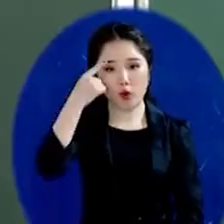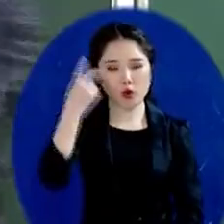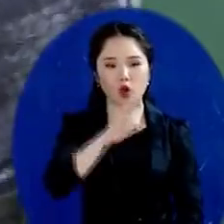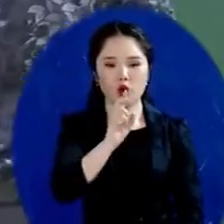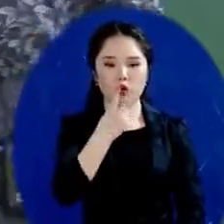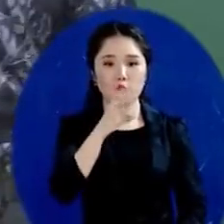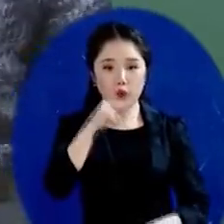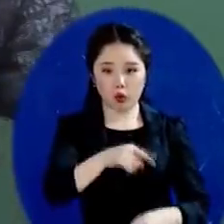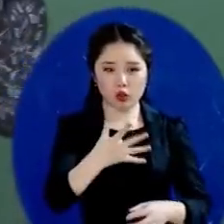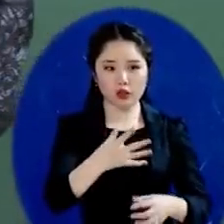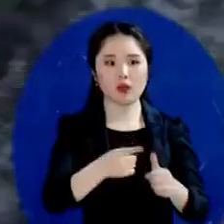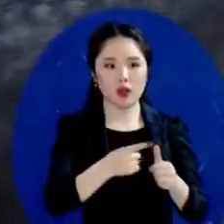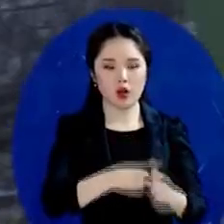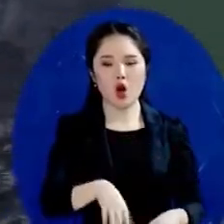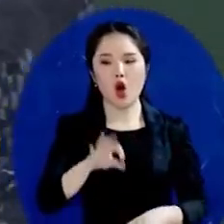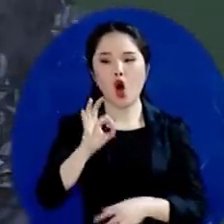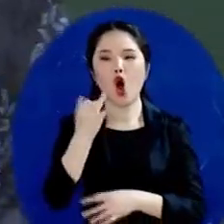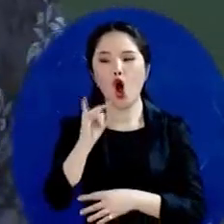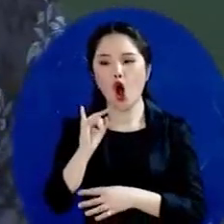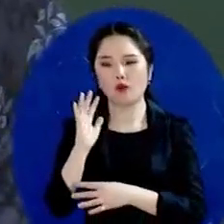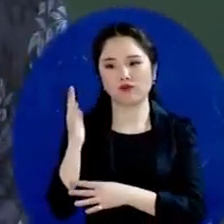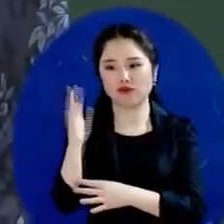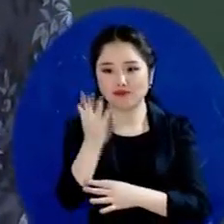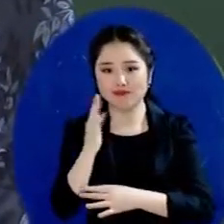Монгол орныг бүсээр нь ой тайг,